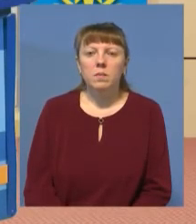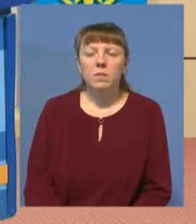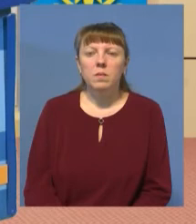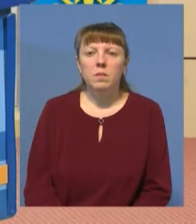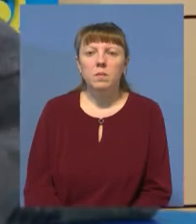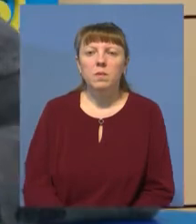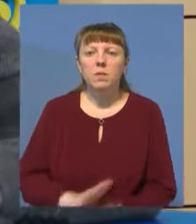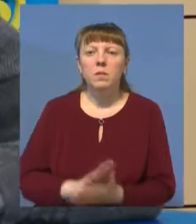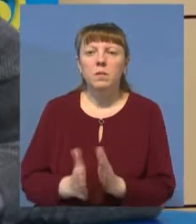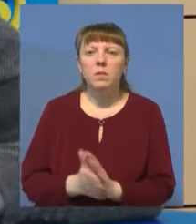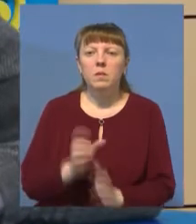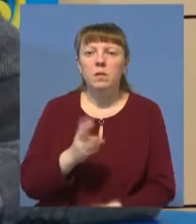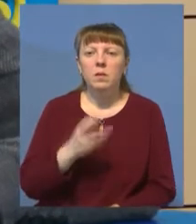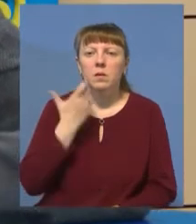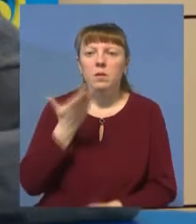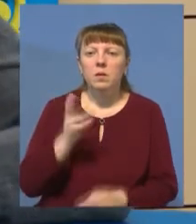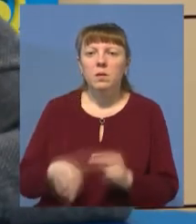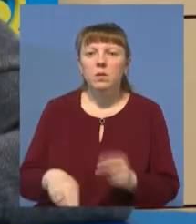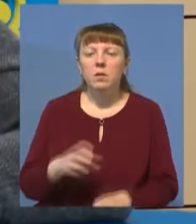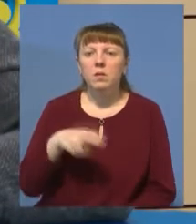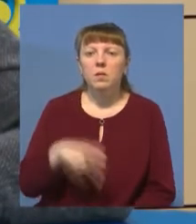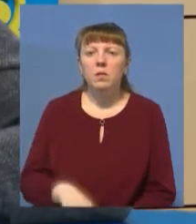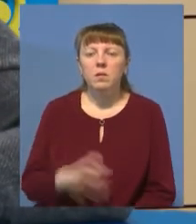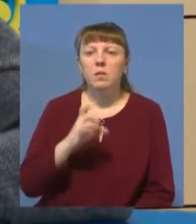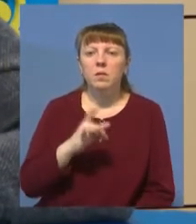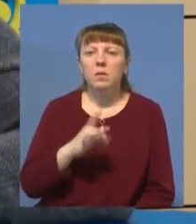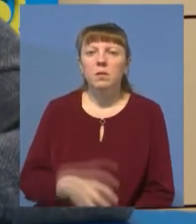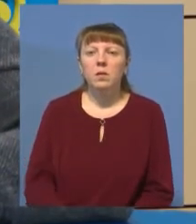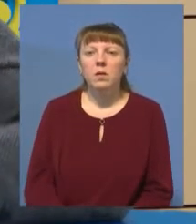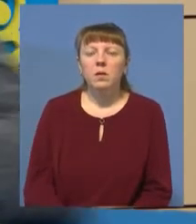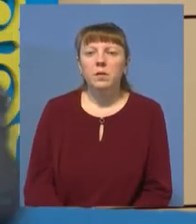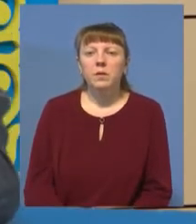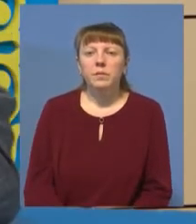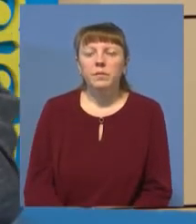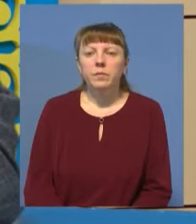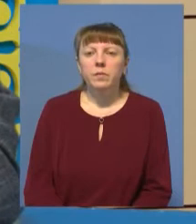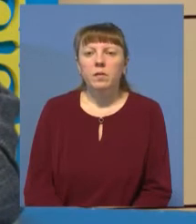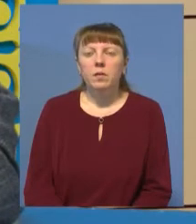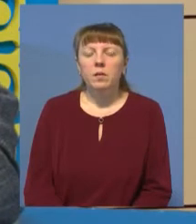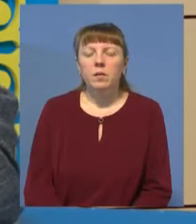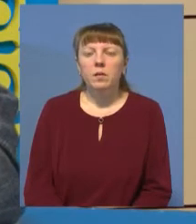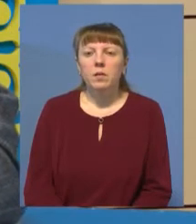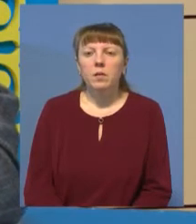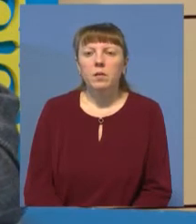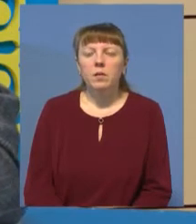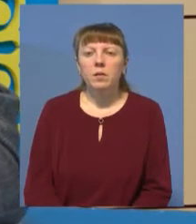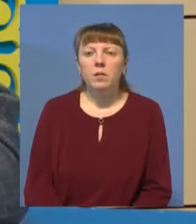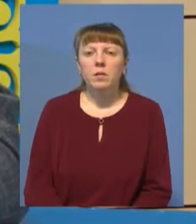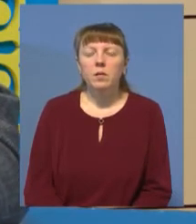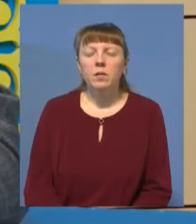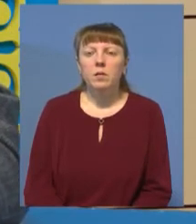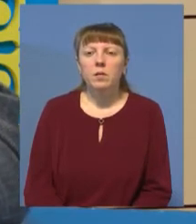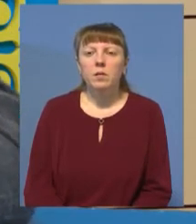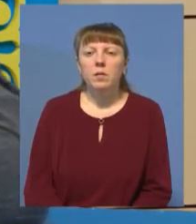гарантийного срока, когда он заканчивается, на какие виды товаров он существует. Вот здесь тоже проясните картину, как, от чего зависит